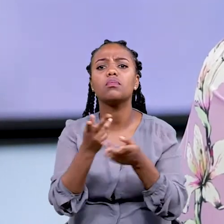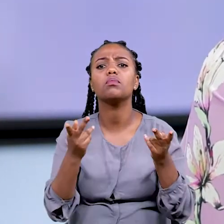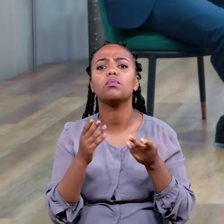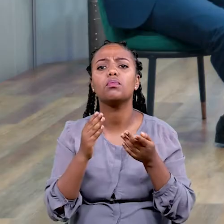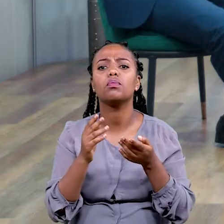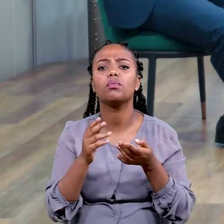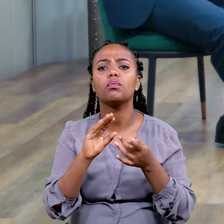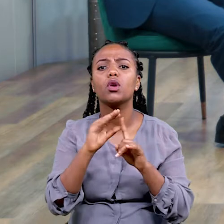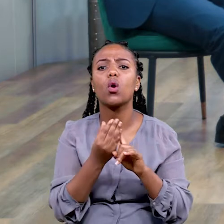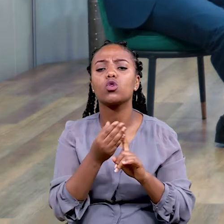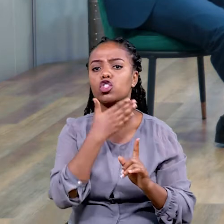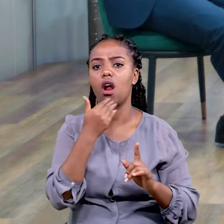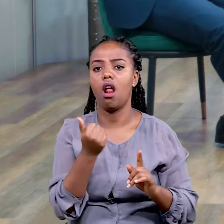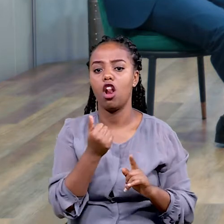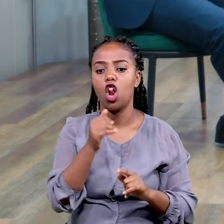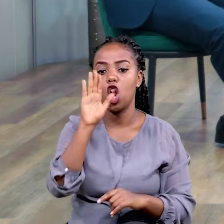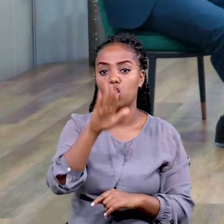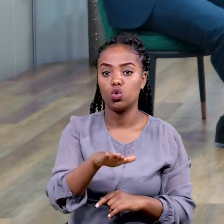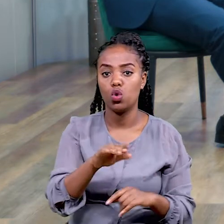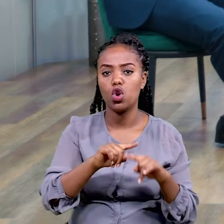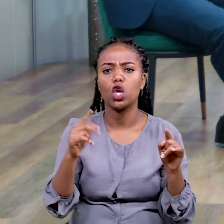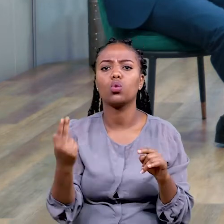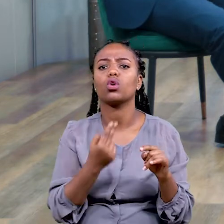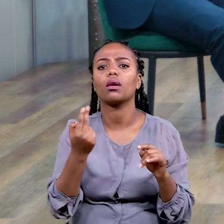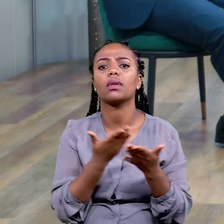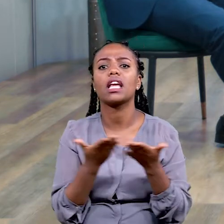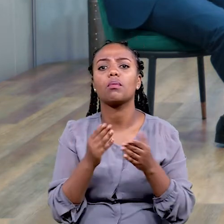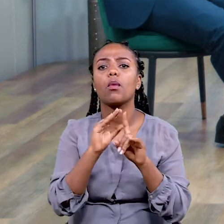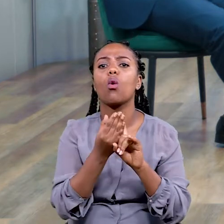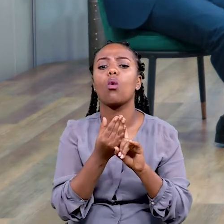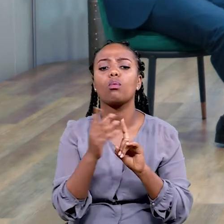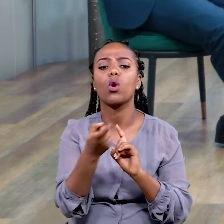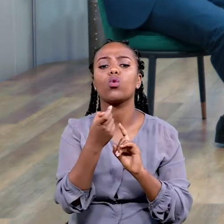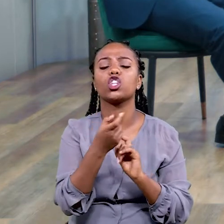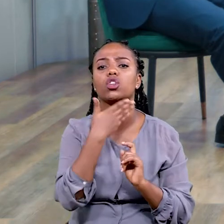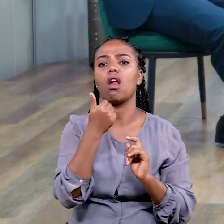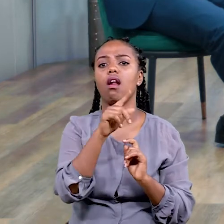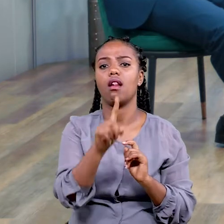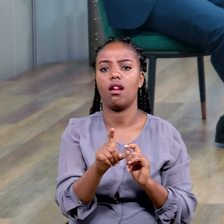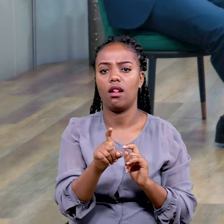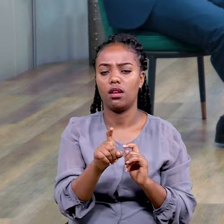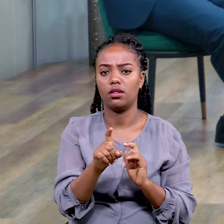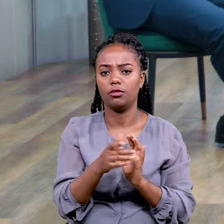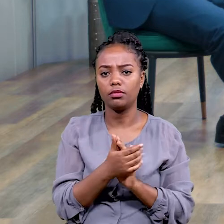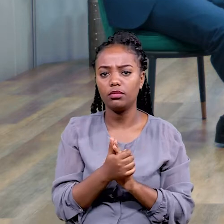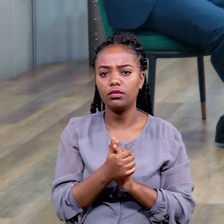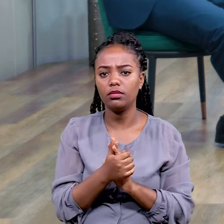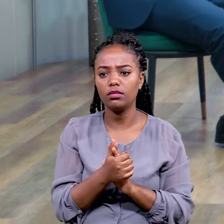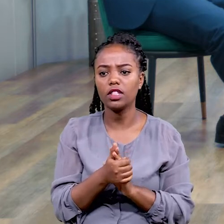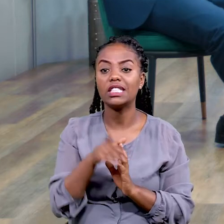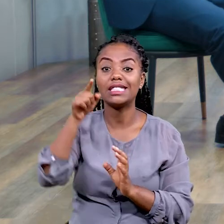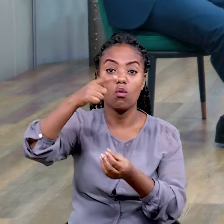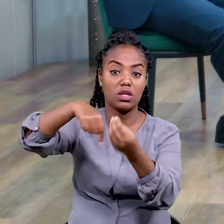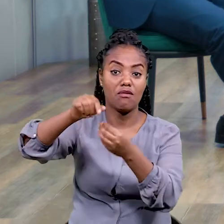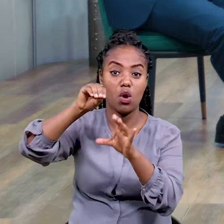best interest of the child ነው የሚባለው፣ የልጁ ልዩ ጥቅም የትኛው ቢሆን ይሻለዋል። እዛ መንደር